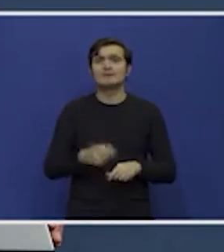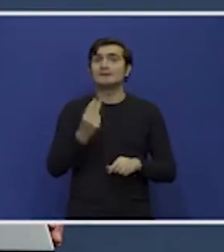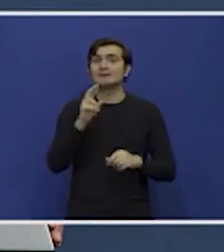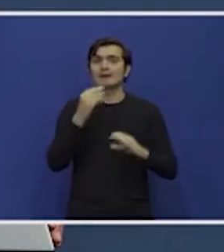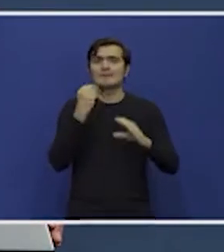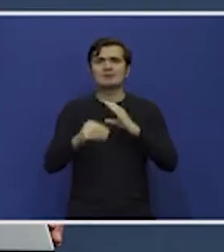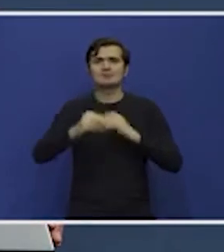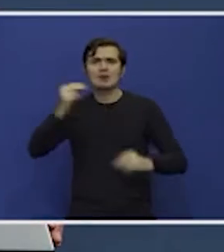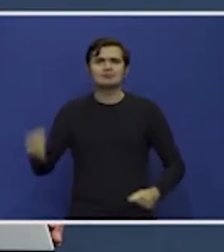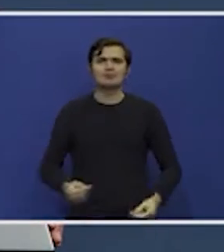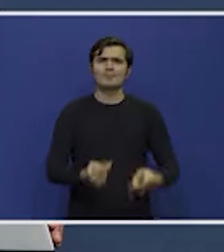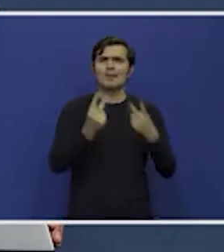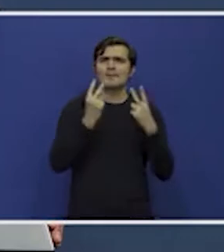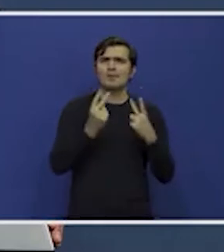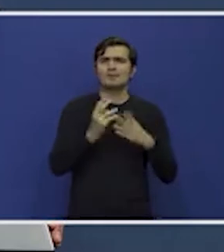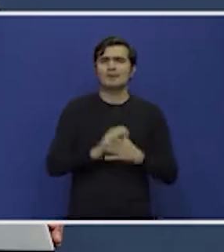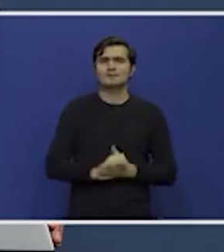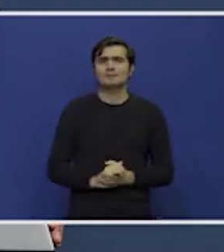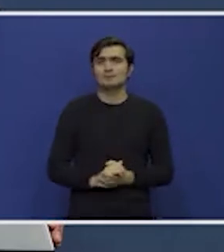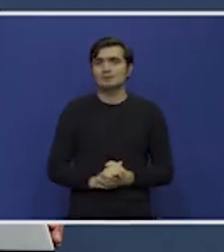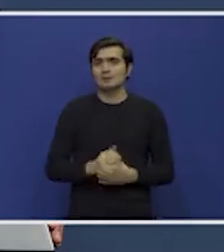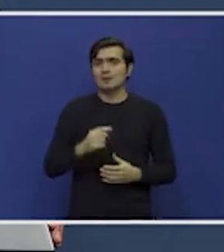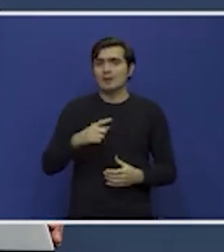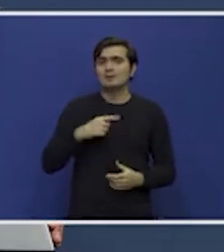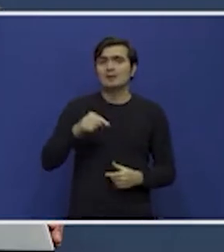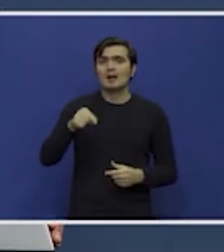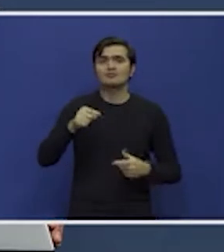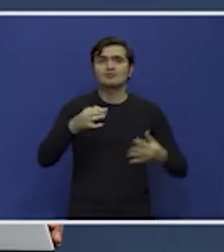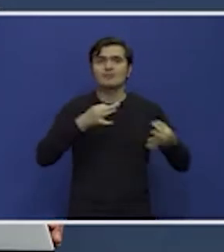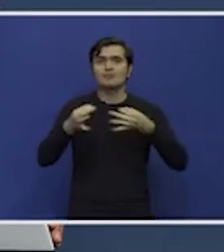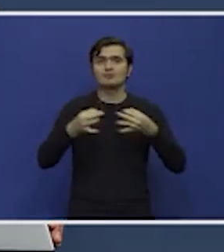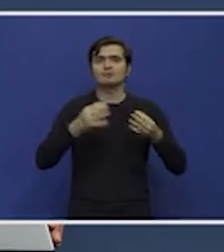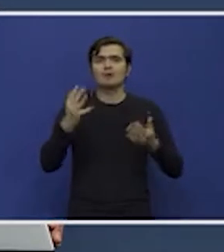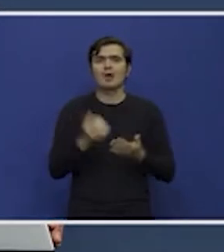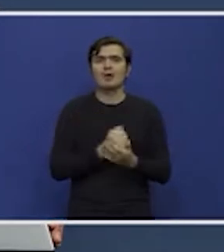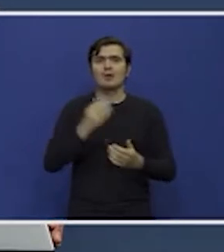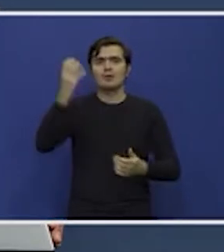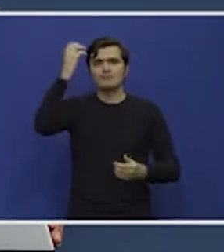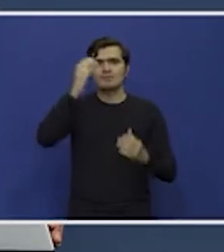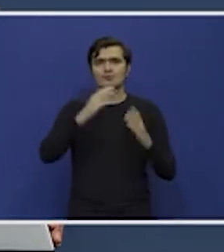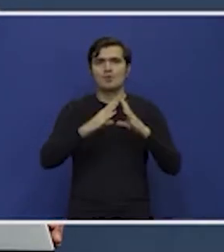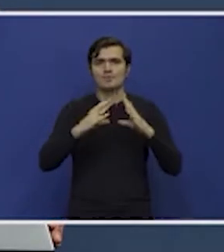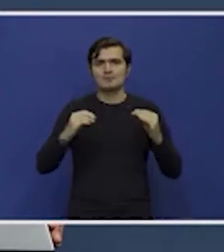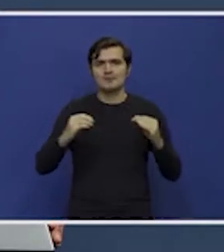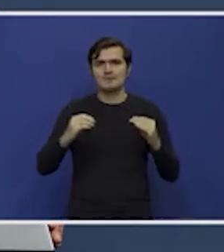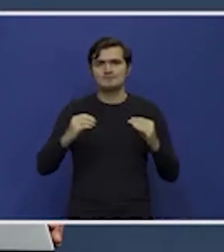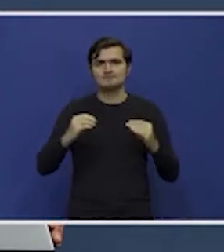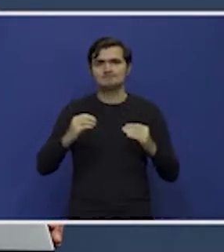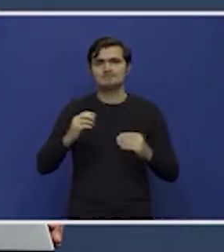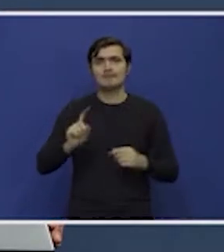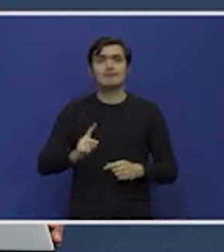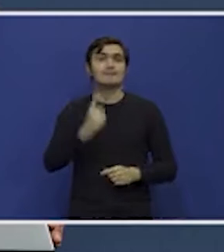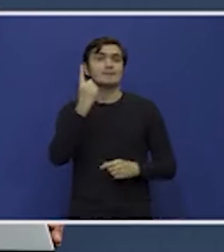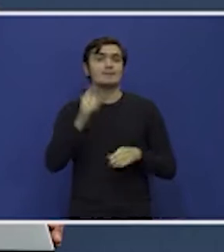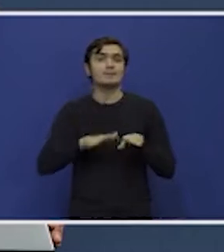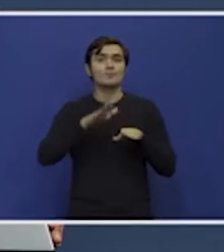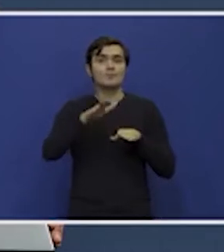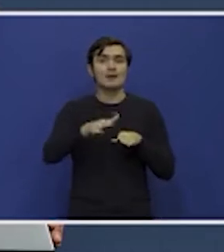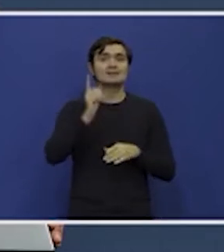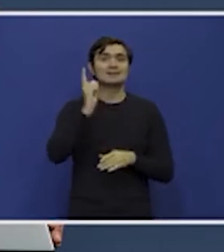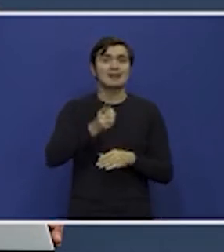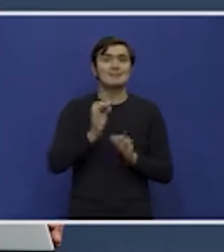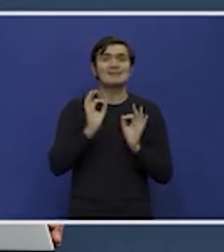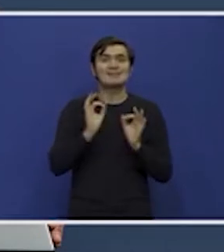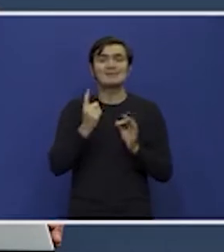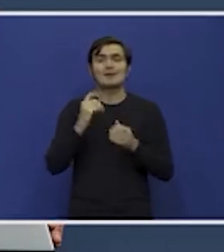însă următorul. Aceste măsuri luate de Guvernul României trebuie să fie primul pas din